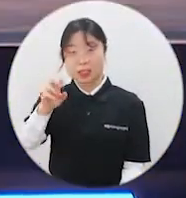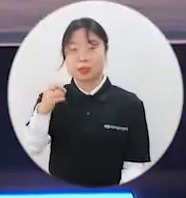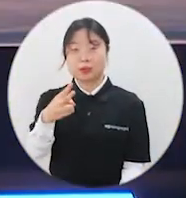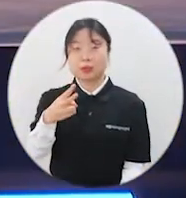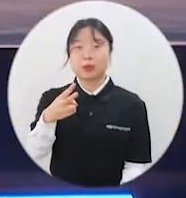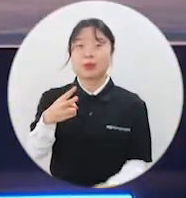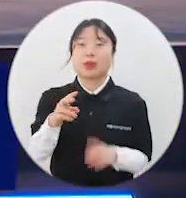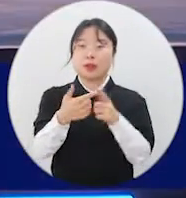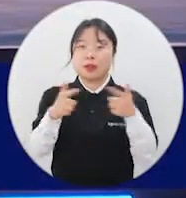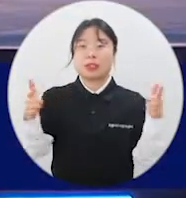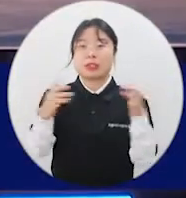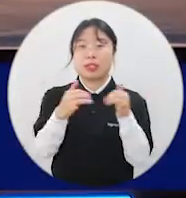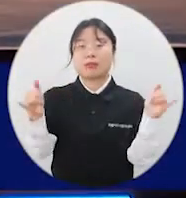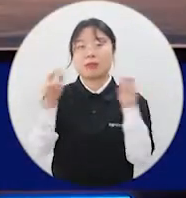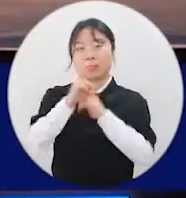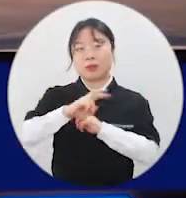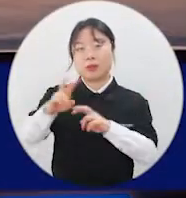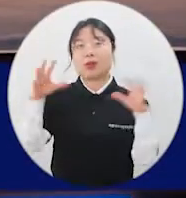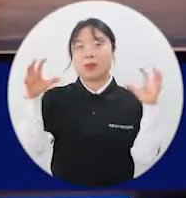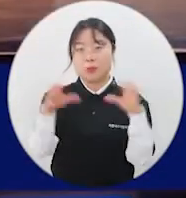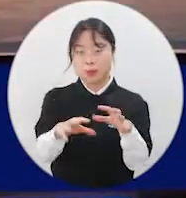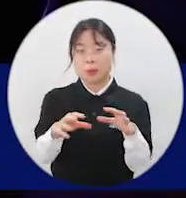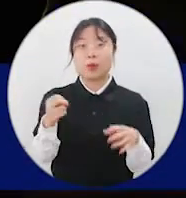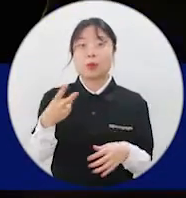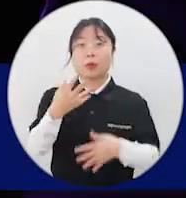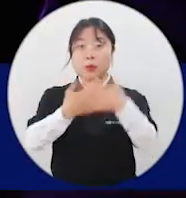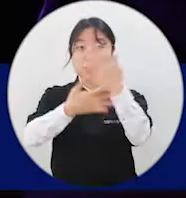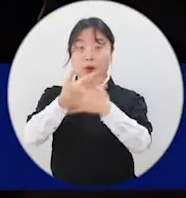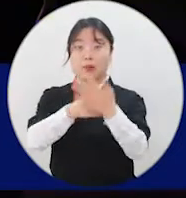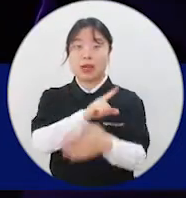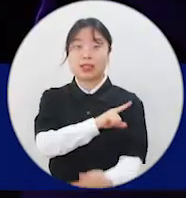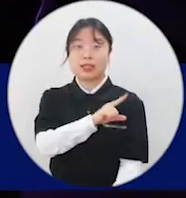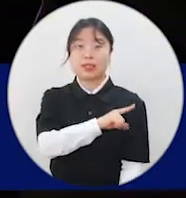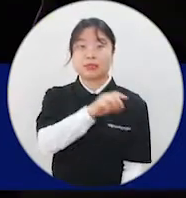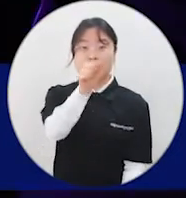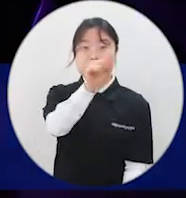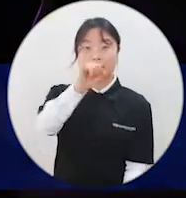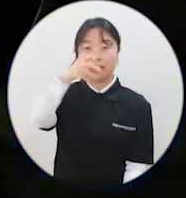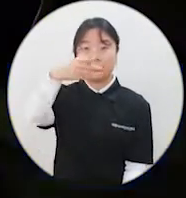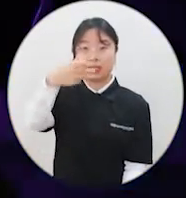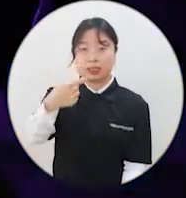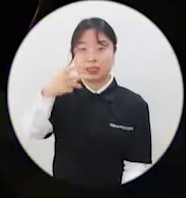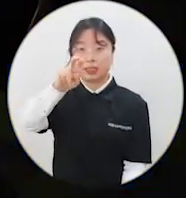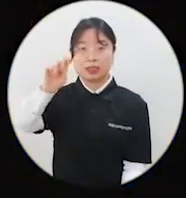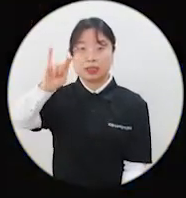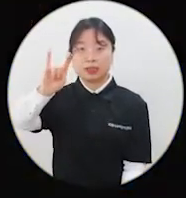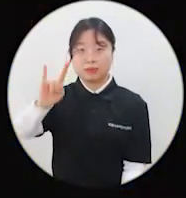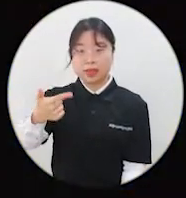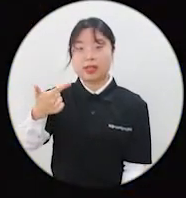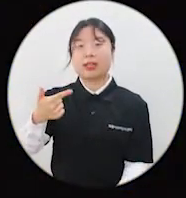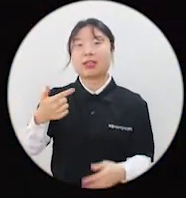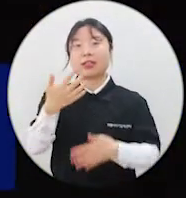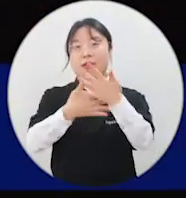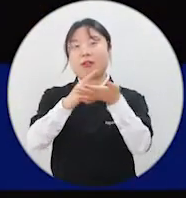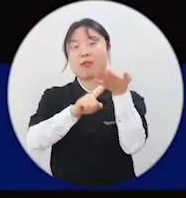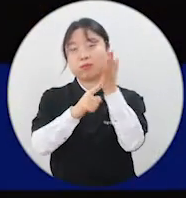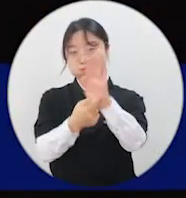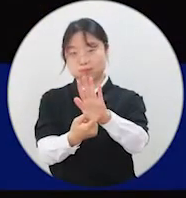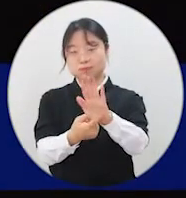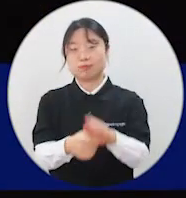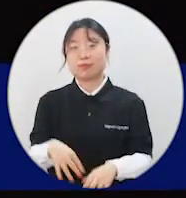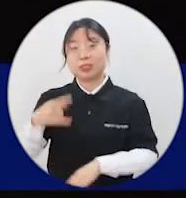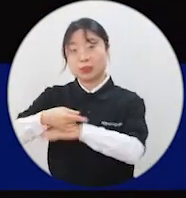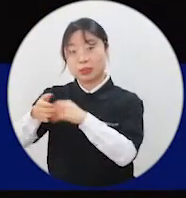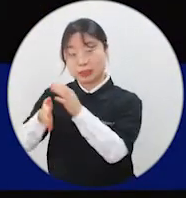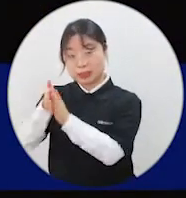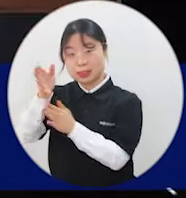낭만 콘서트와 영화 히트맨 상영으로 시민들에게 문화생활의 기쁨을 안겼습니다. 의왕시는 앞으로도